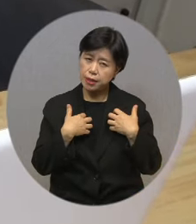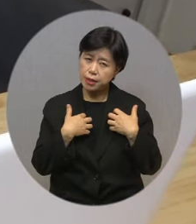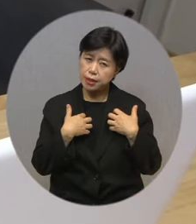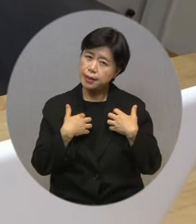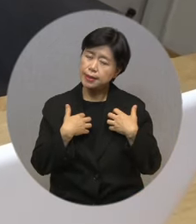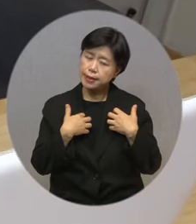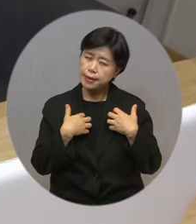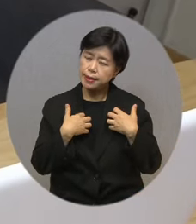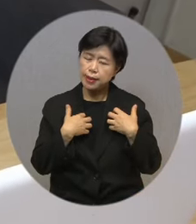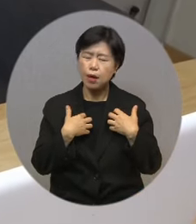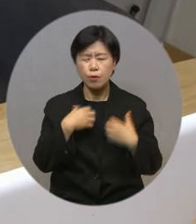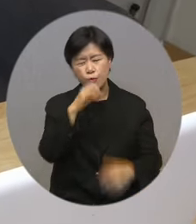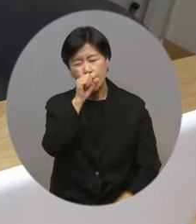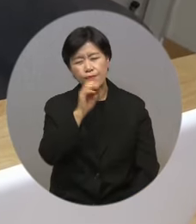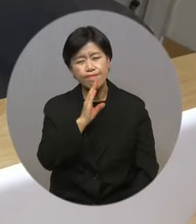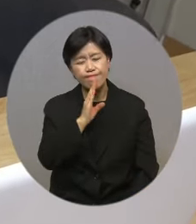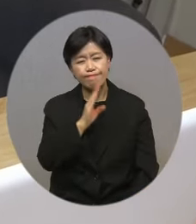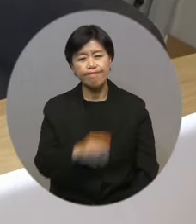요리를 좋아하긴 하는데